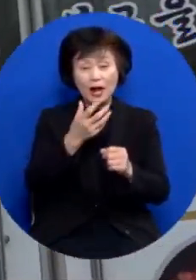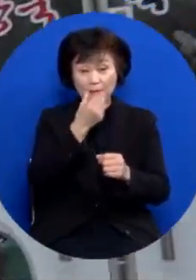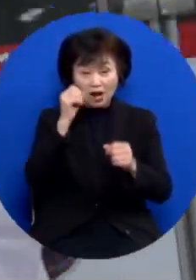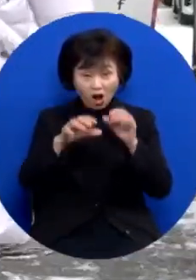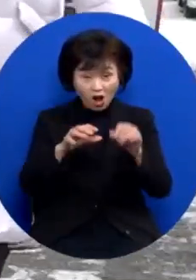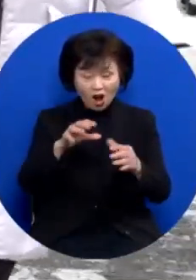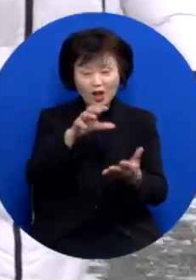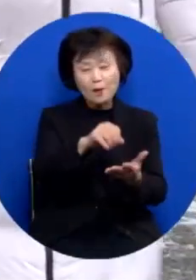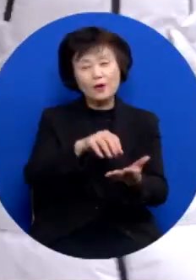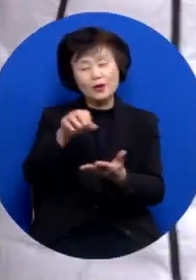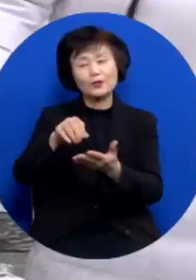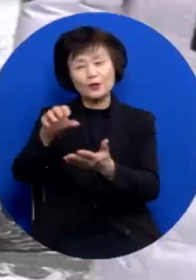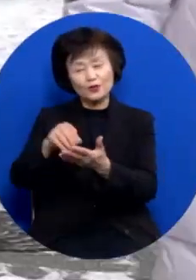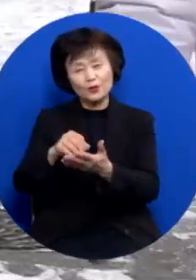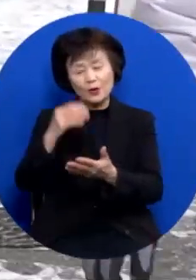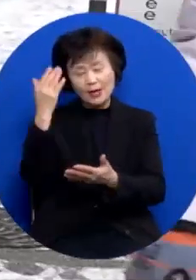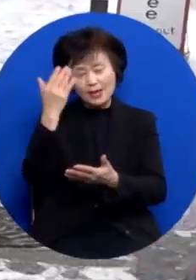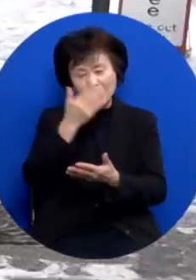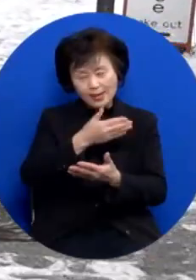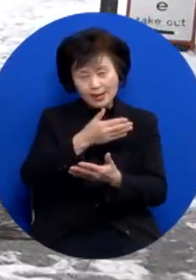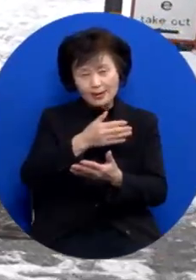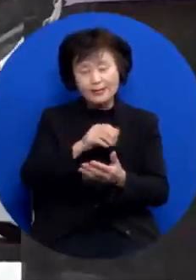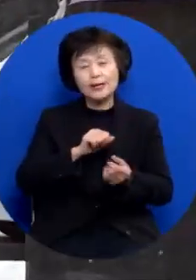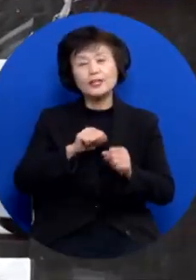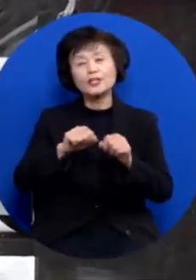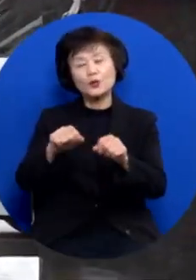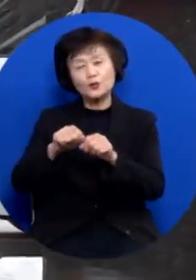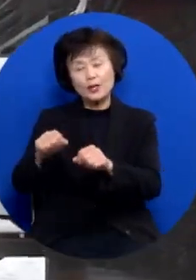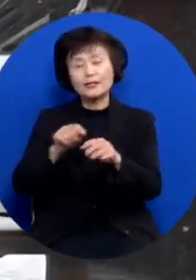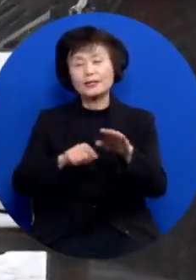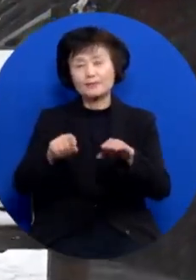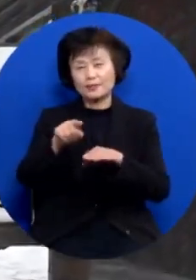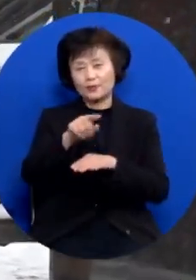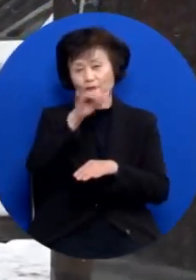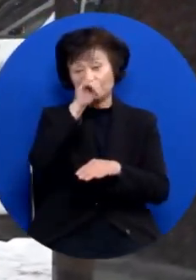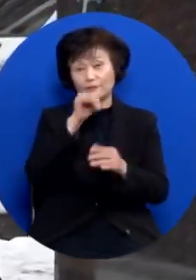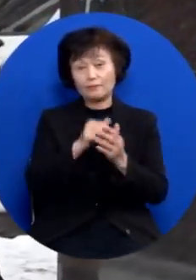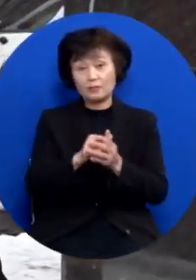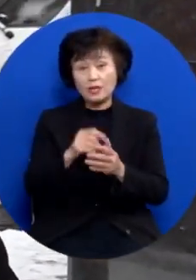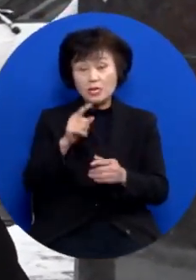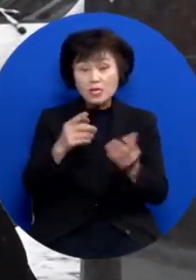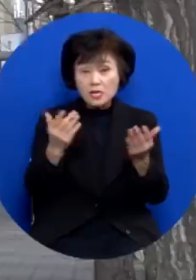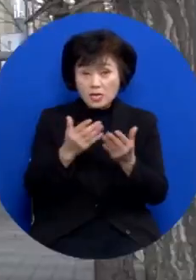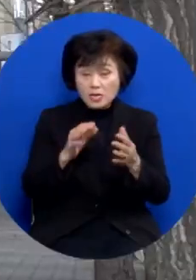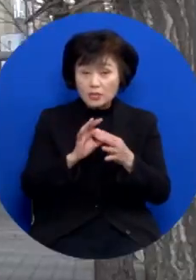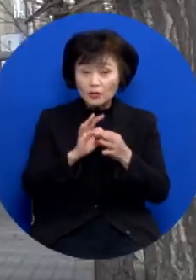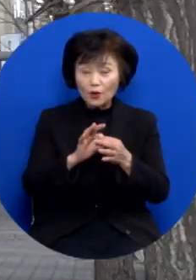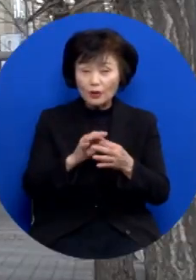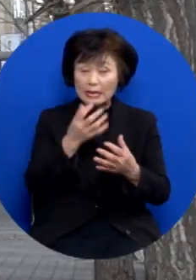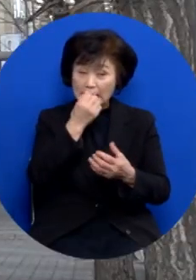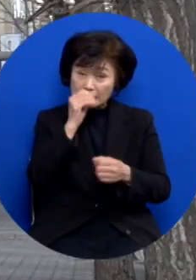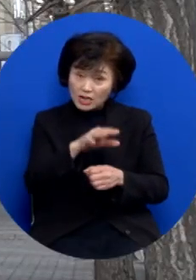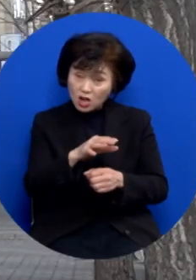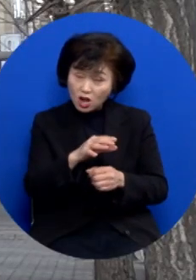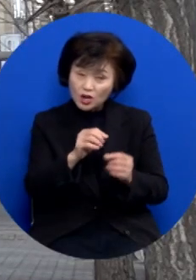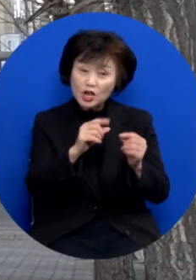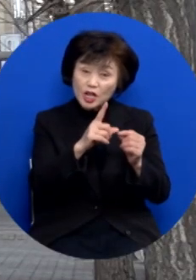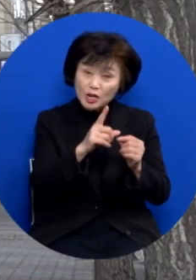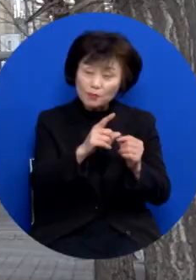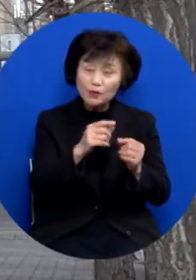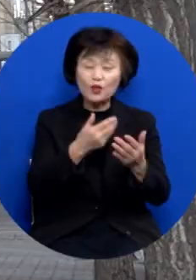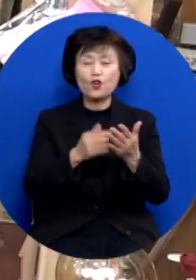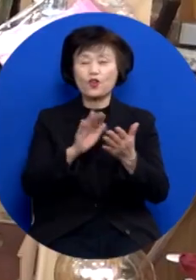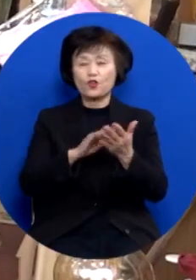플로깅을 통해 복대동 일대를 정화하는데 앞장서고 있습니다 또한 이로 인해 모아진 쓰레기 중 일부는 수선작업을